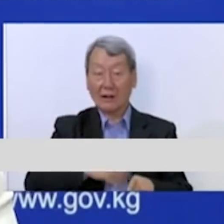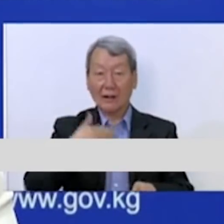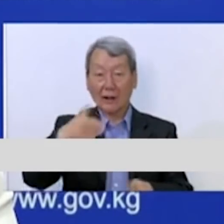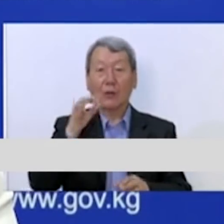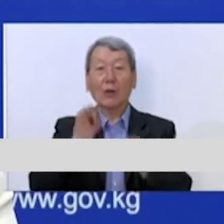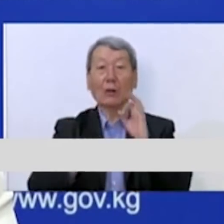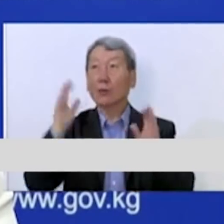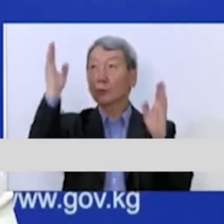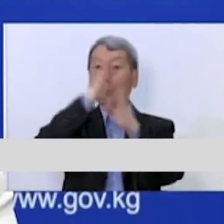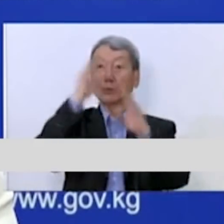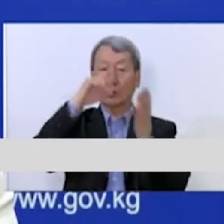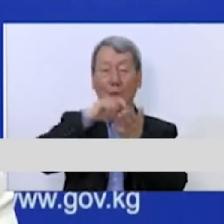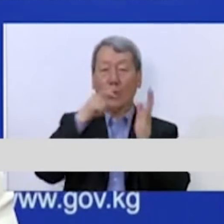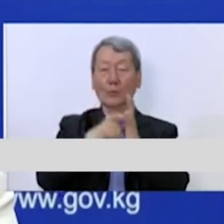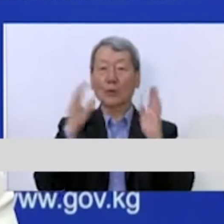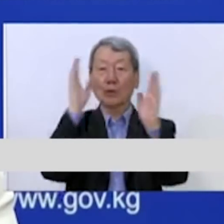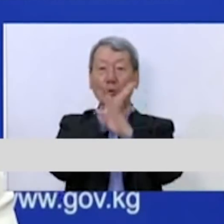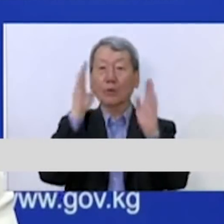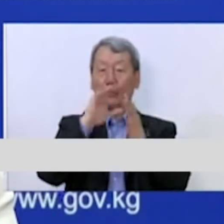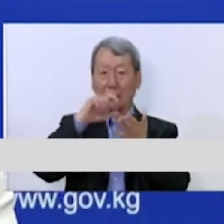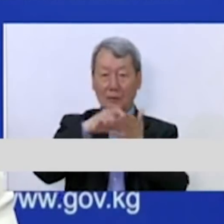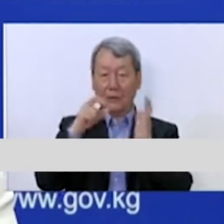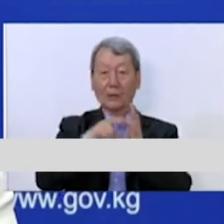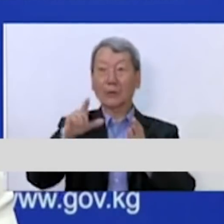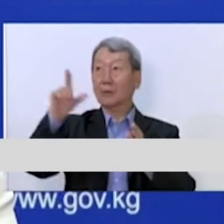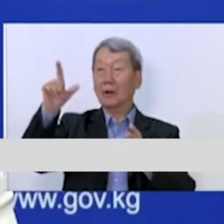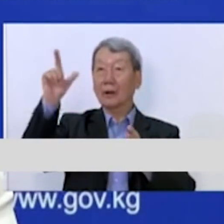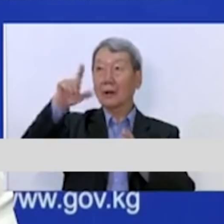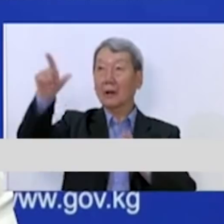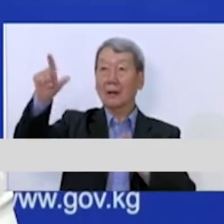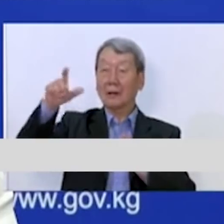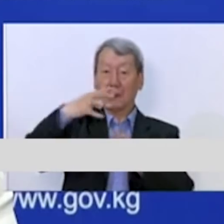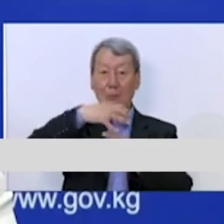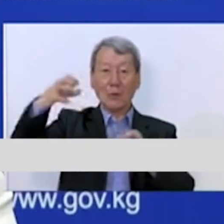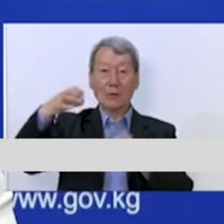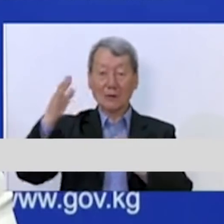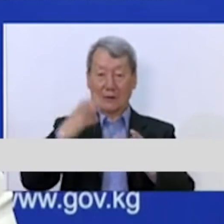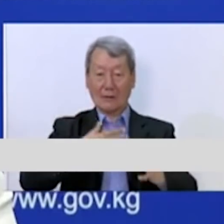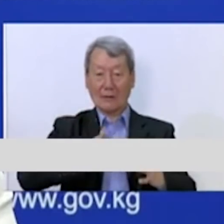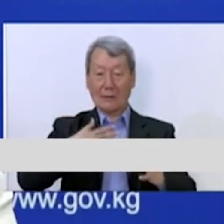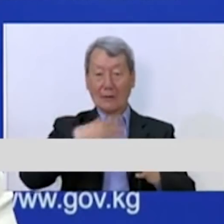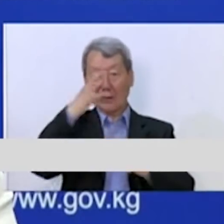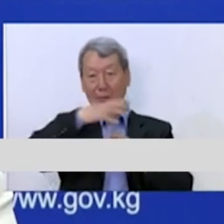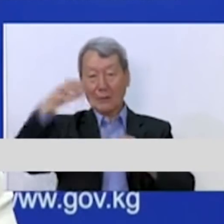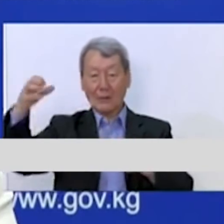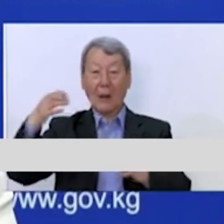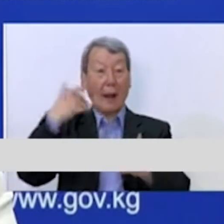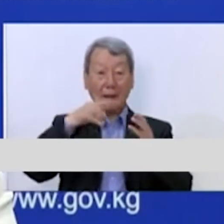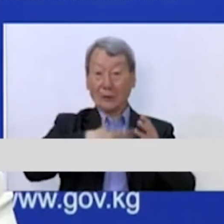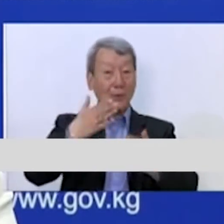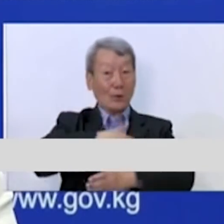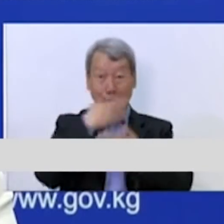обеспечить нормальный воздухообмен помещений. Это функционирование приточно-вытяжной вентиляции. Если